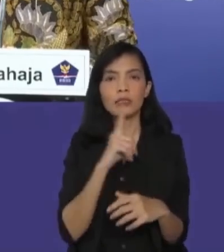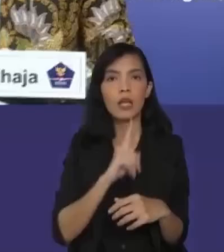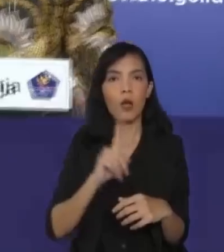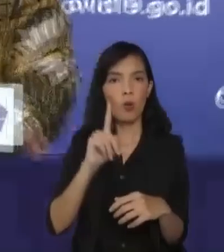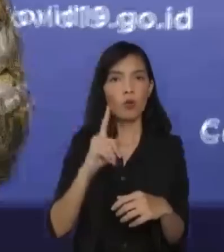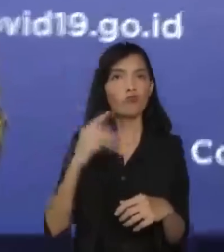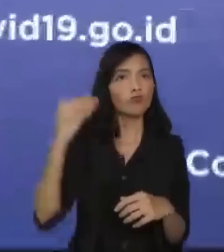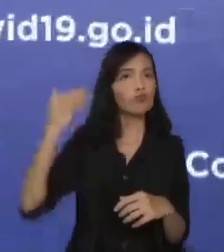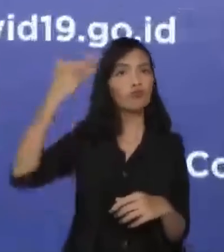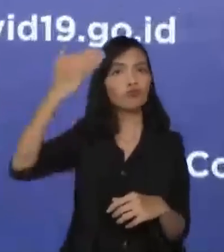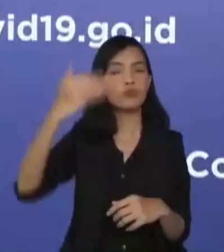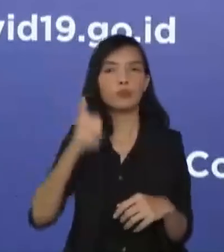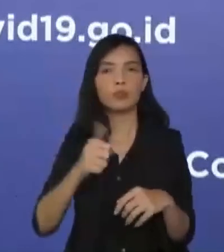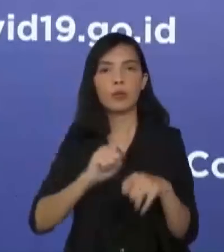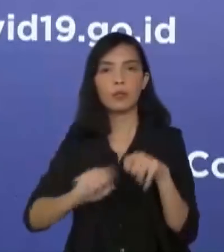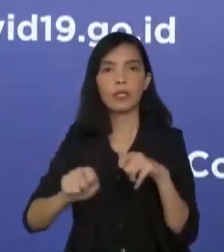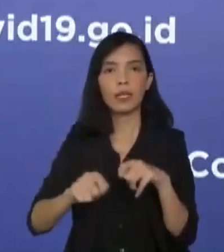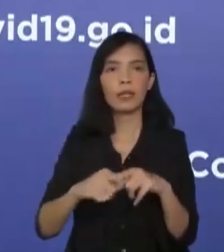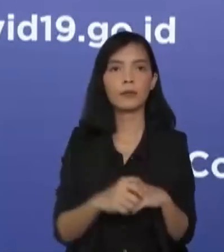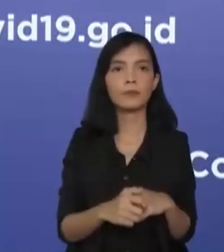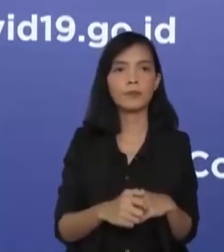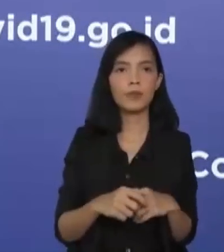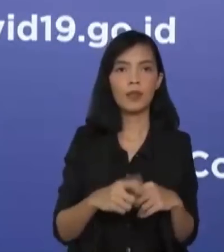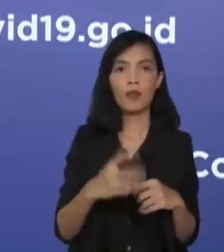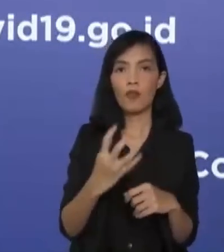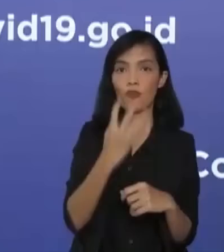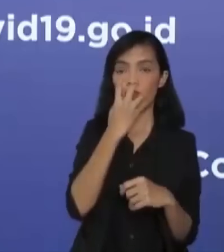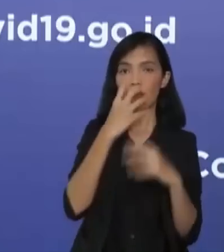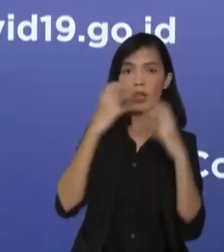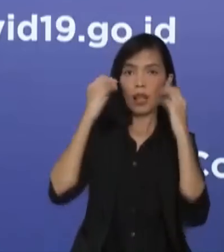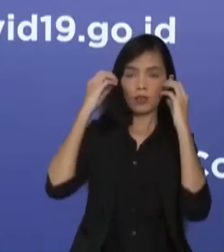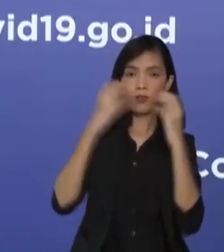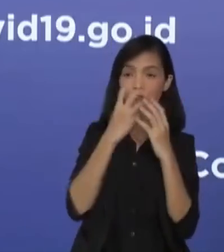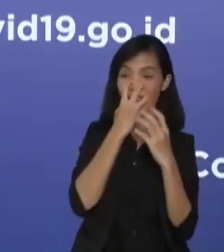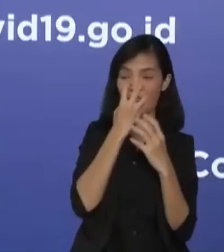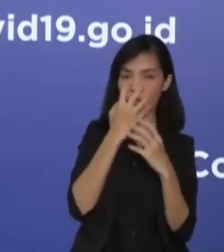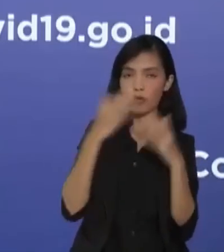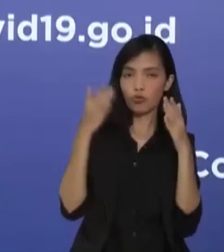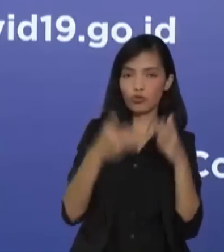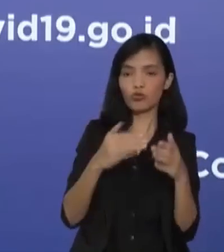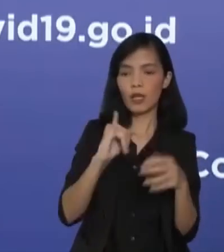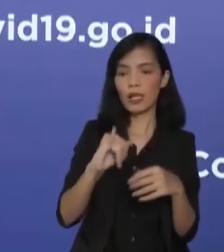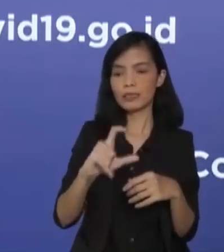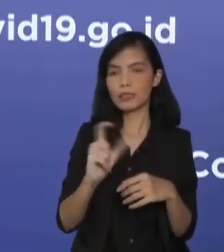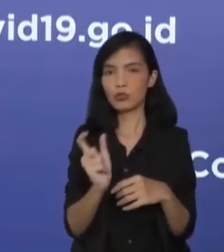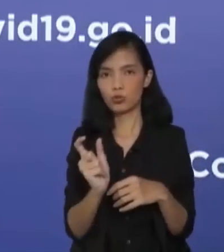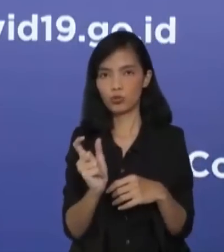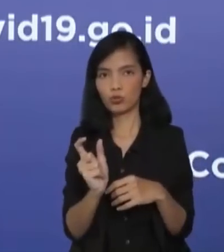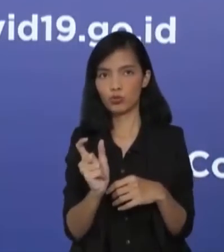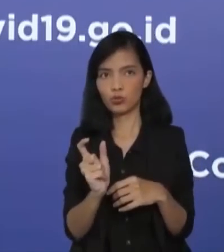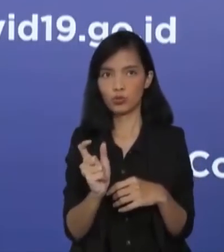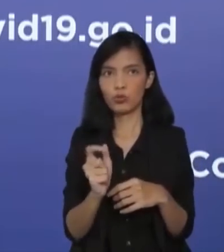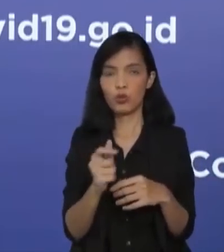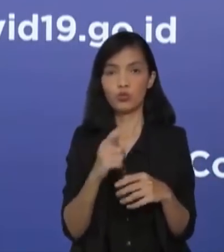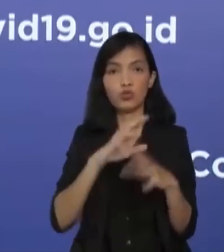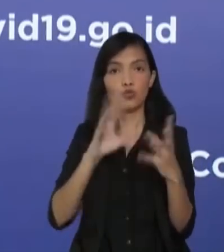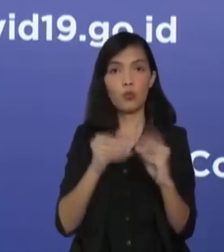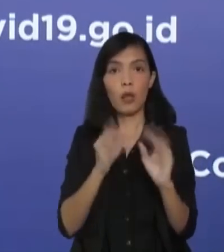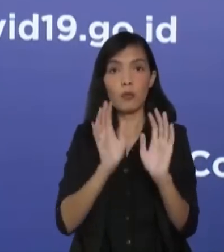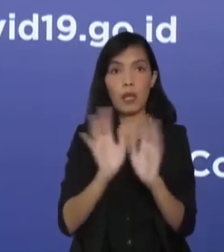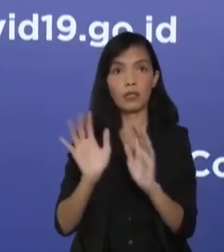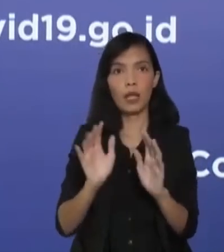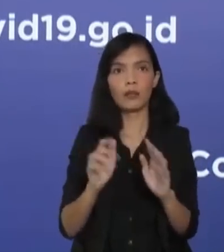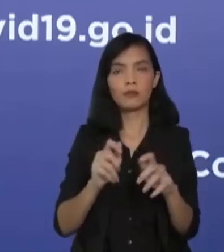saat kita akan bisa memproduksi ventilator untuk ICU, ya, invasif yang